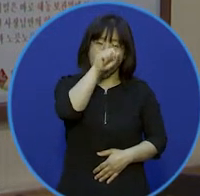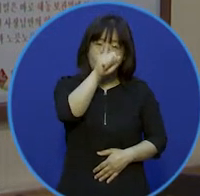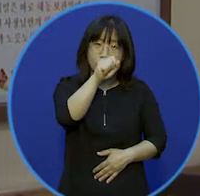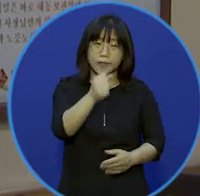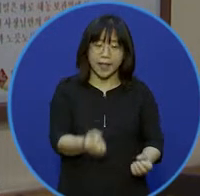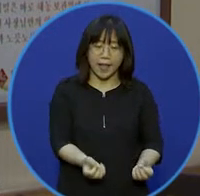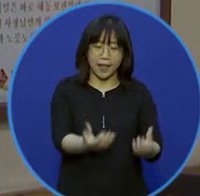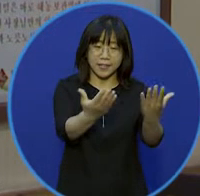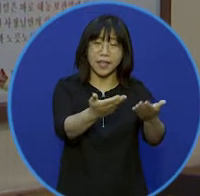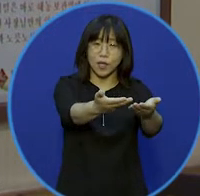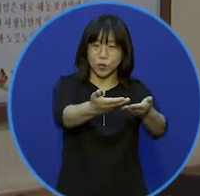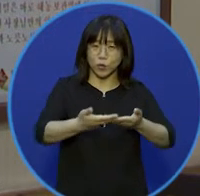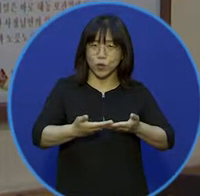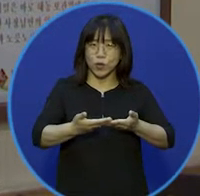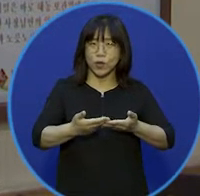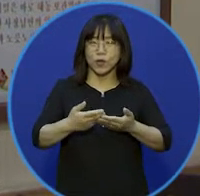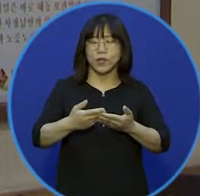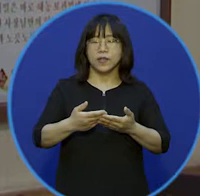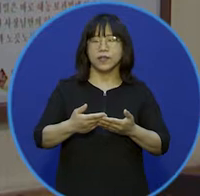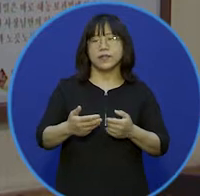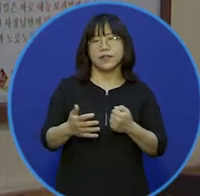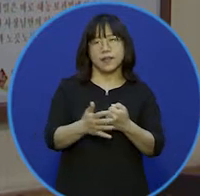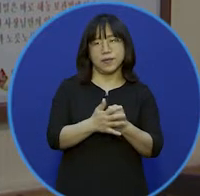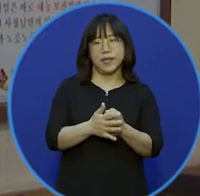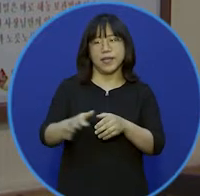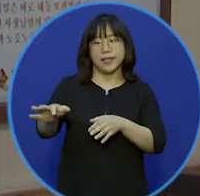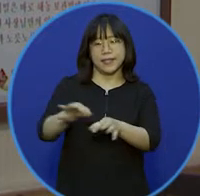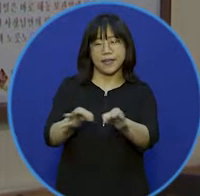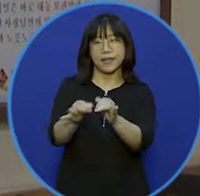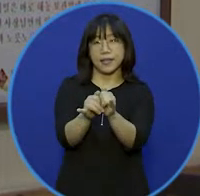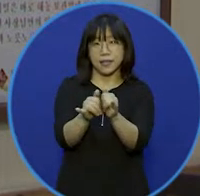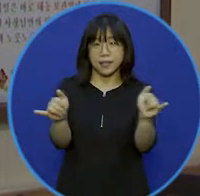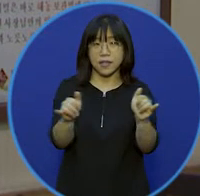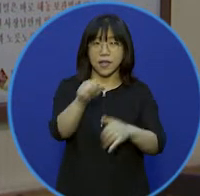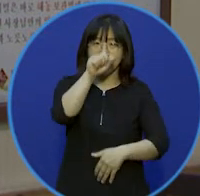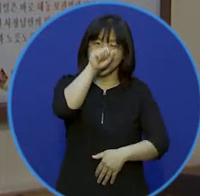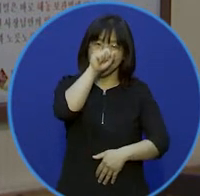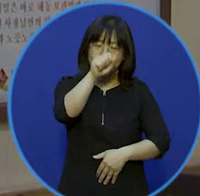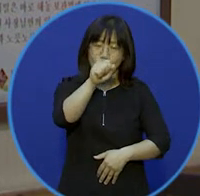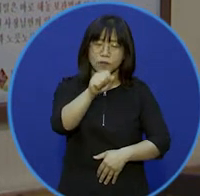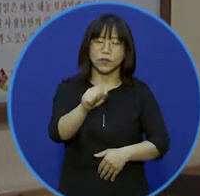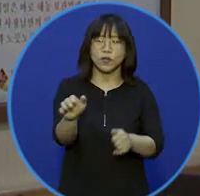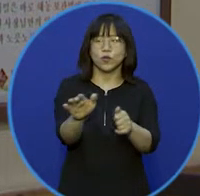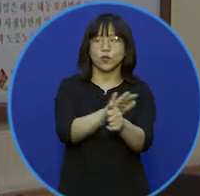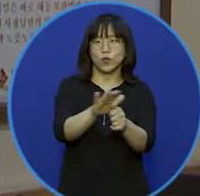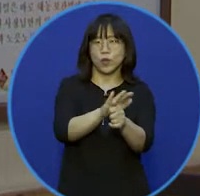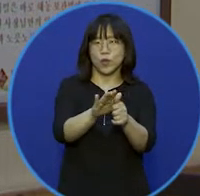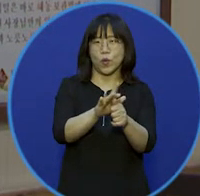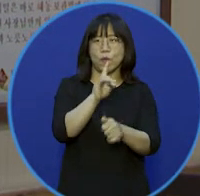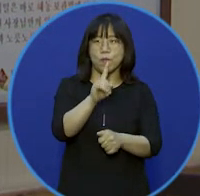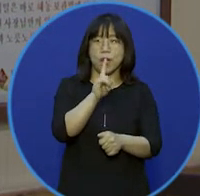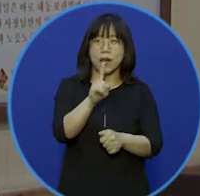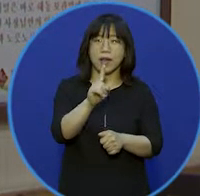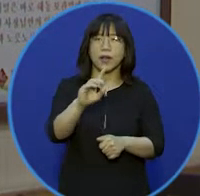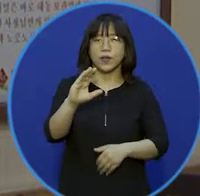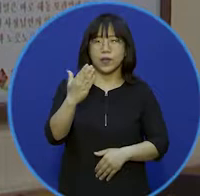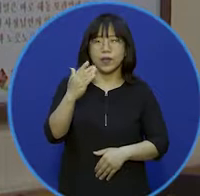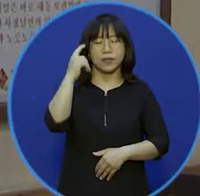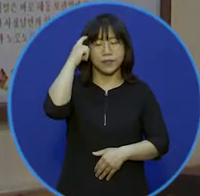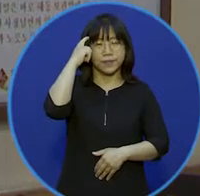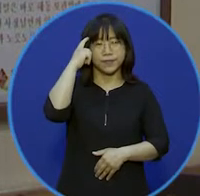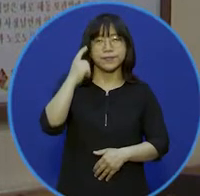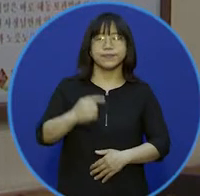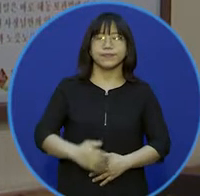이런 행사가 그래도 우리한테 이렇게 해서 좋은 소식이 들려서 상인들한테는 그래도 조그마 위안이 될 수 있는